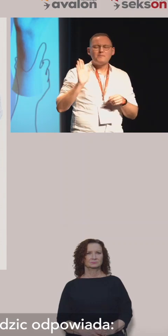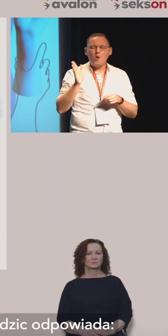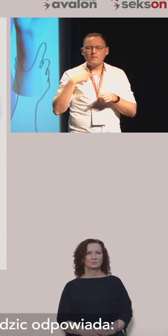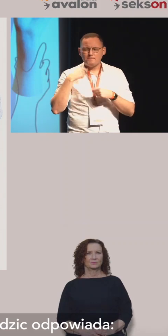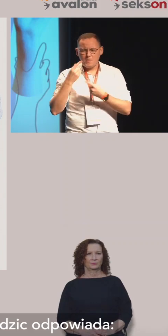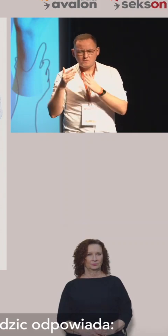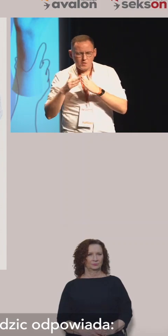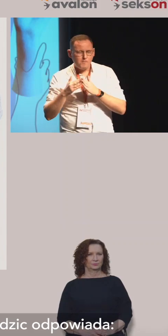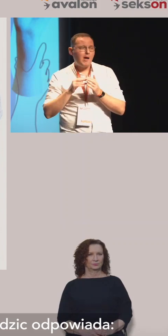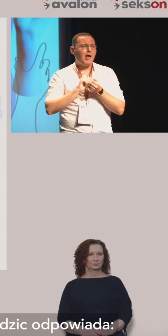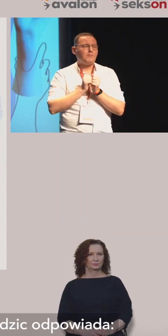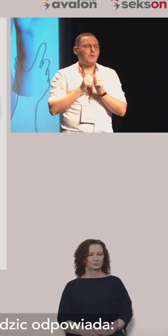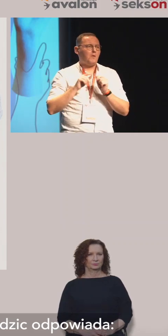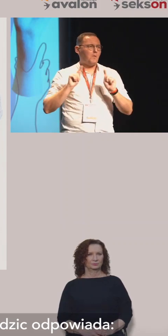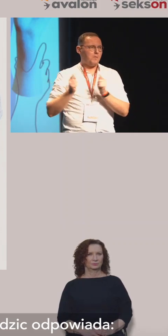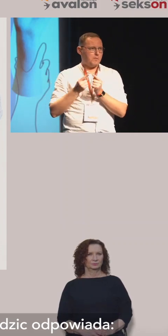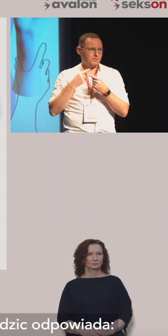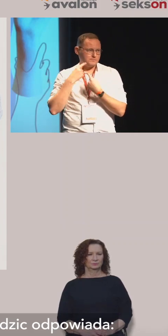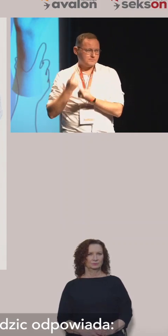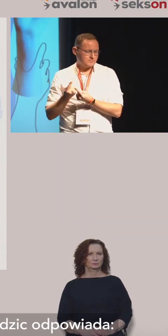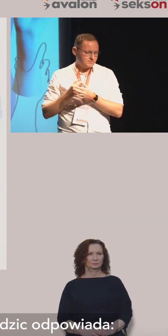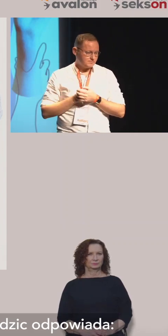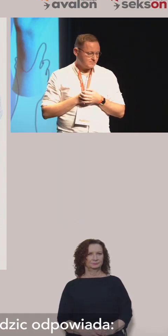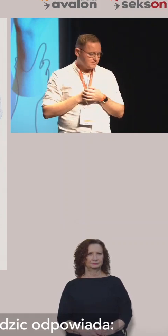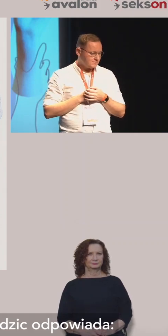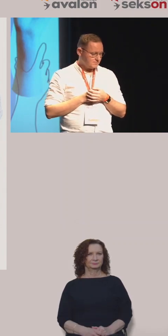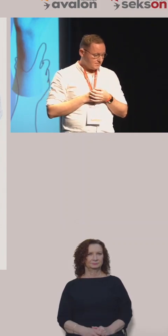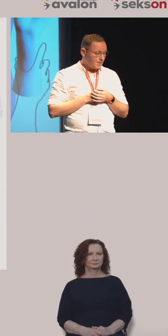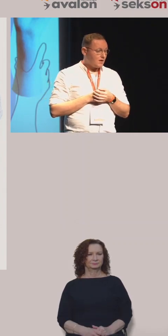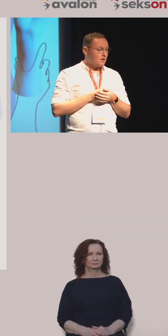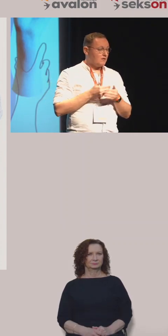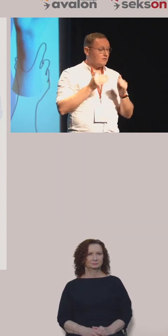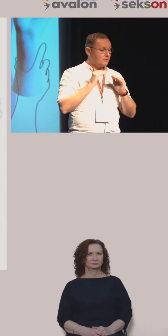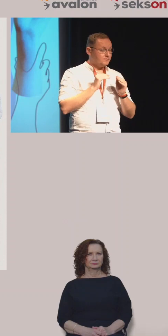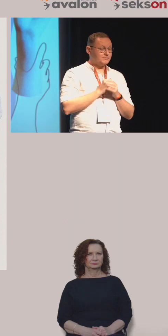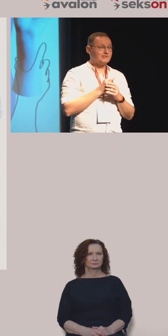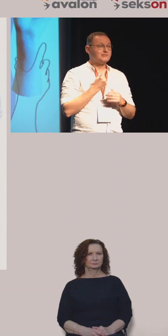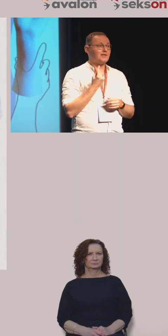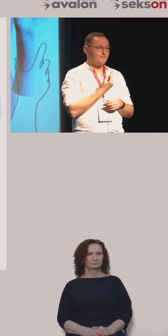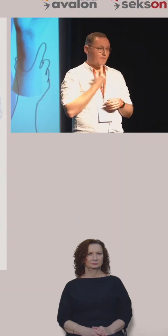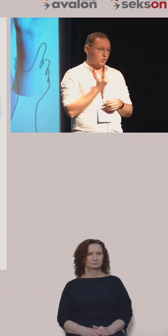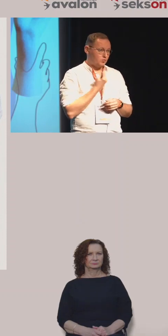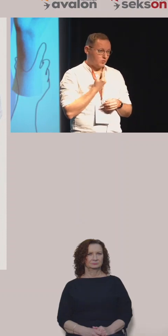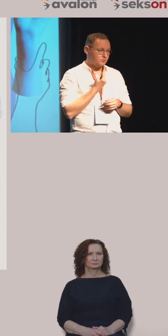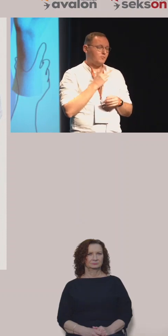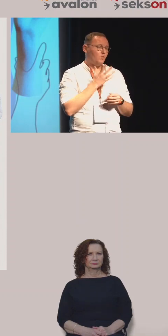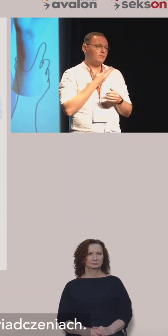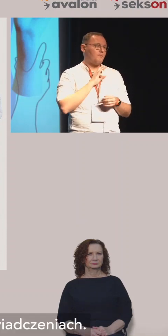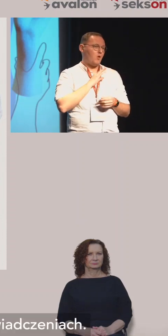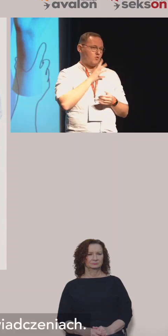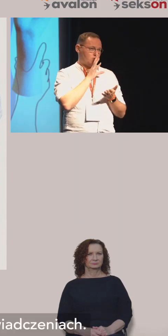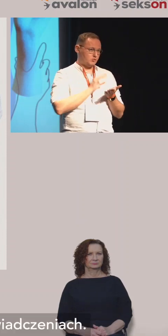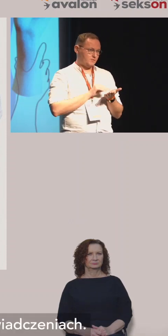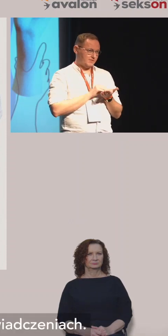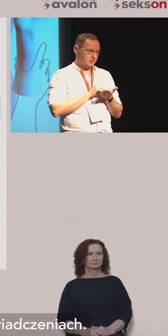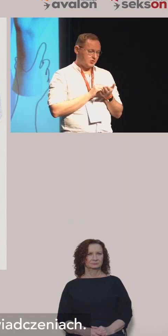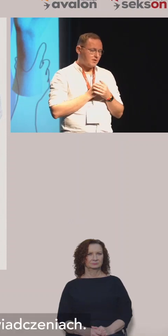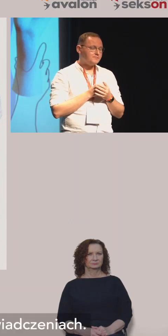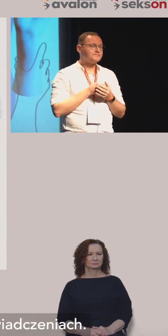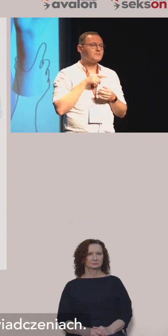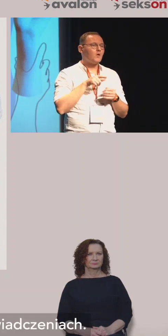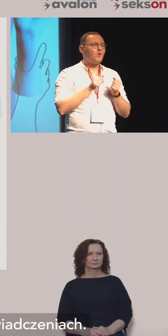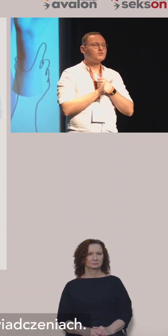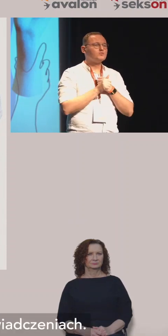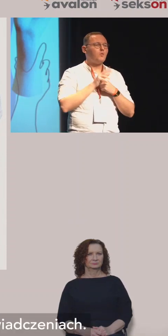Głuchy dopytuje, a słyszący rodzic odpowiada, a opowiem ci o tym później. Kolejna sprawa to